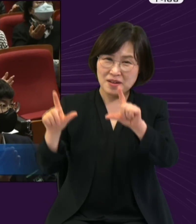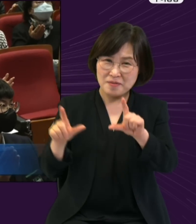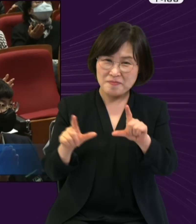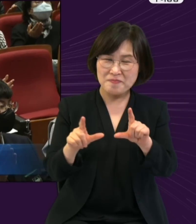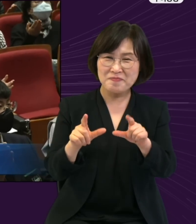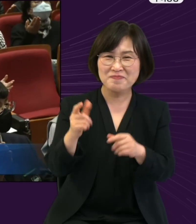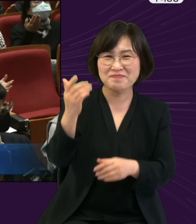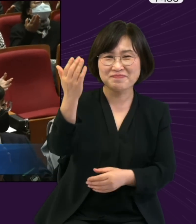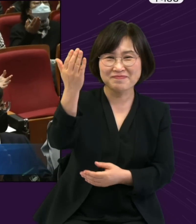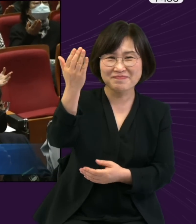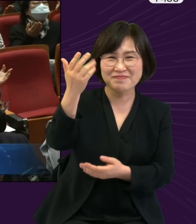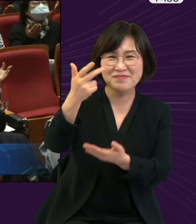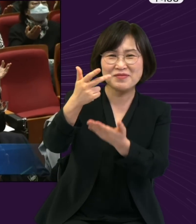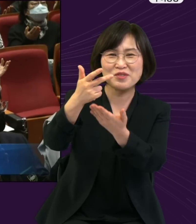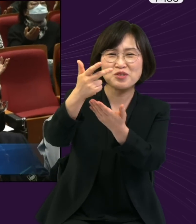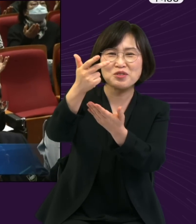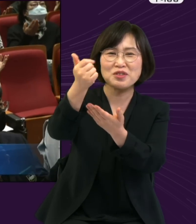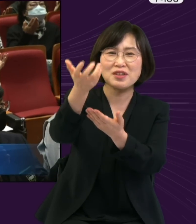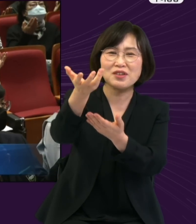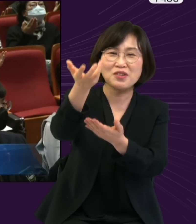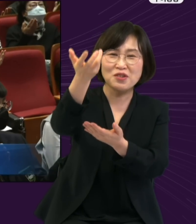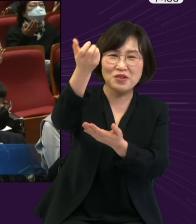당신 것이니